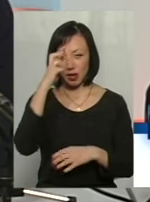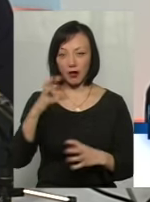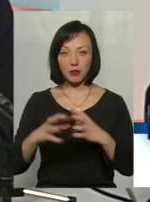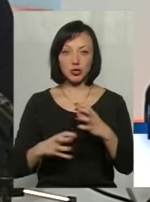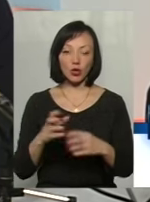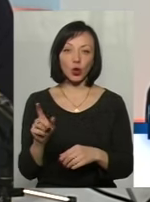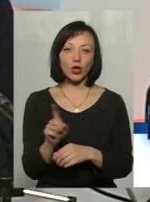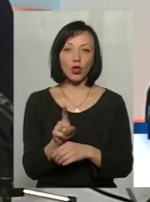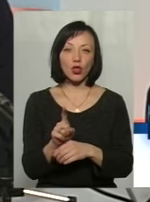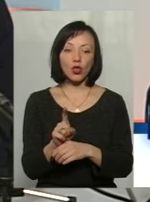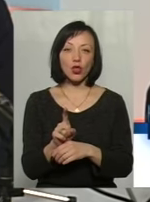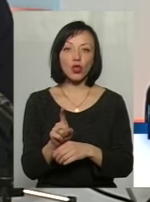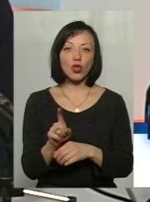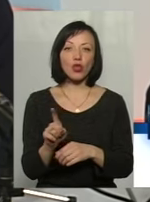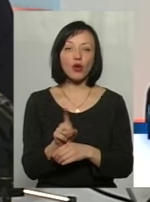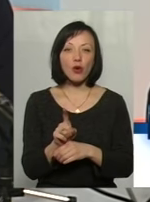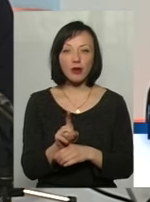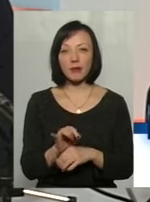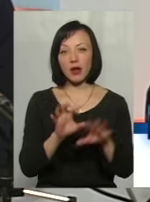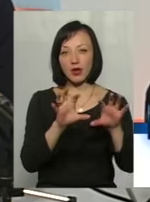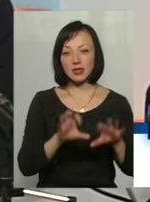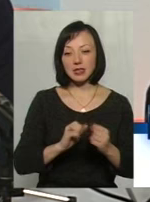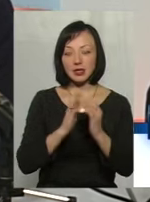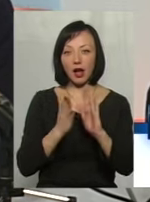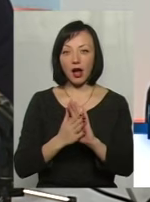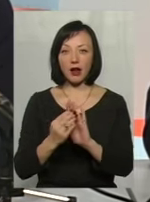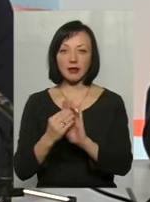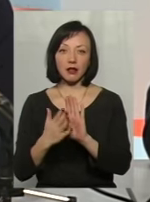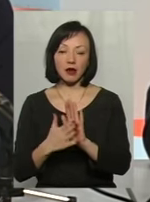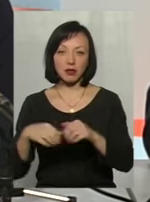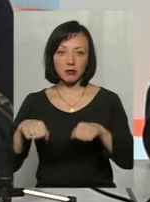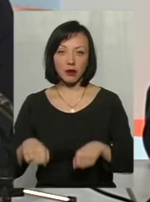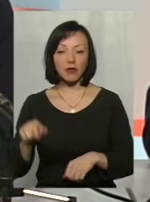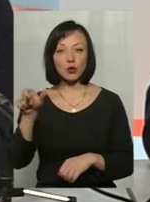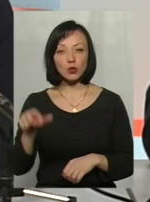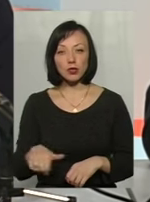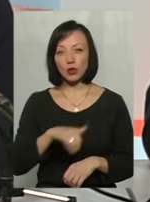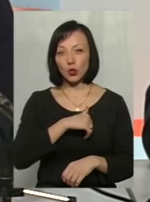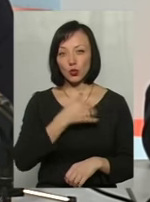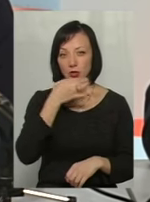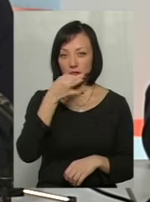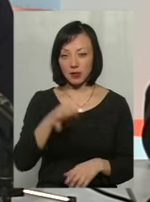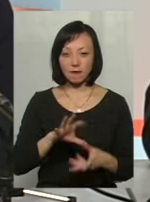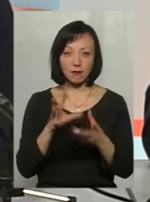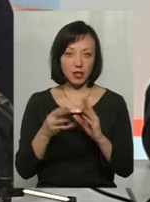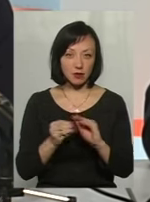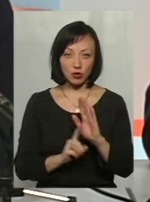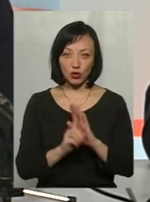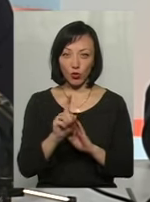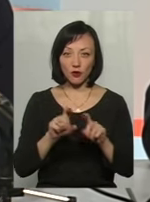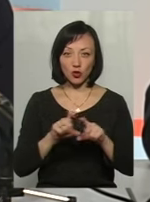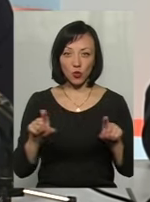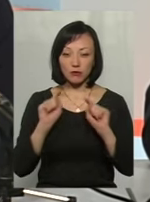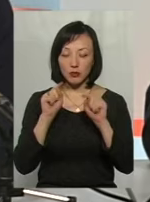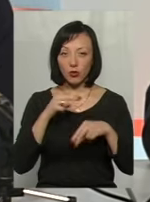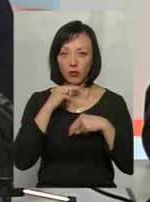і конвенції про права дитини, і загальну декларацію прав людини. І хочу сказати, що, в принципі, в початковій школі на це